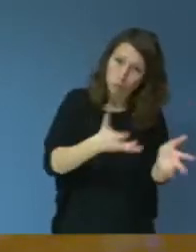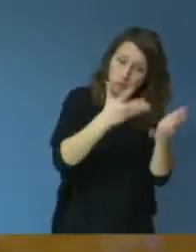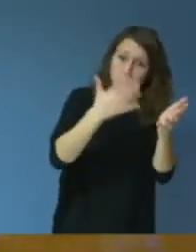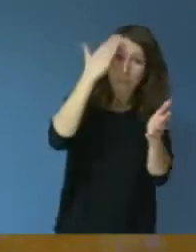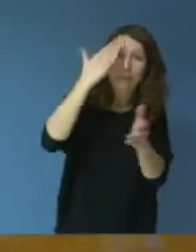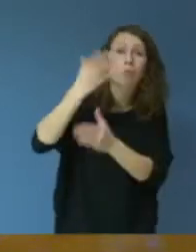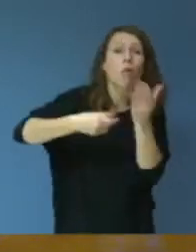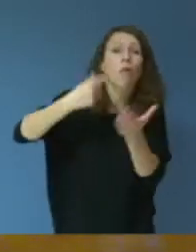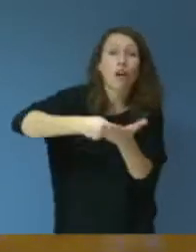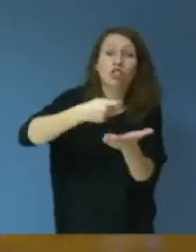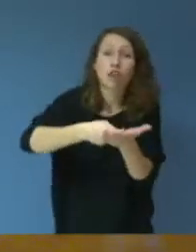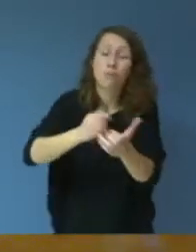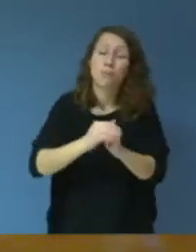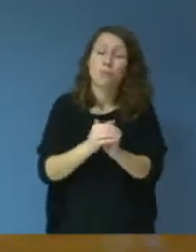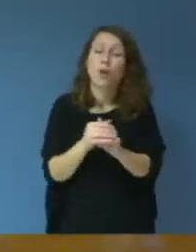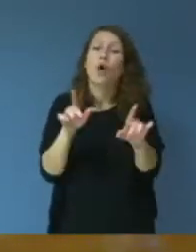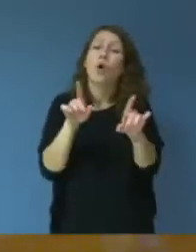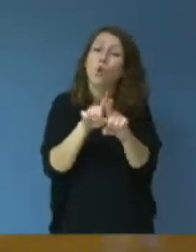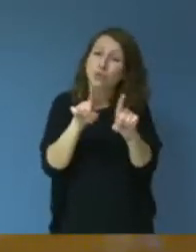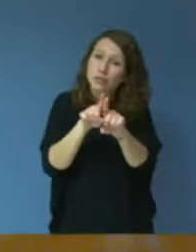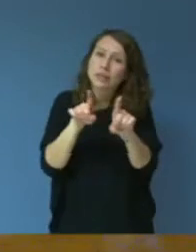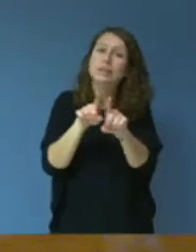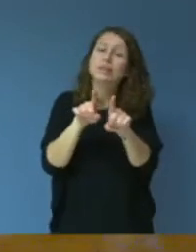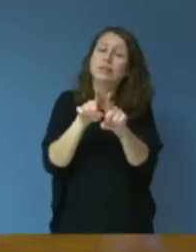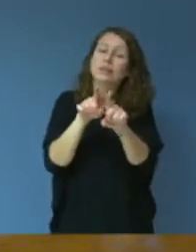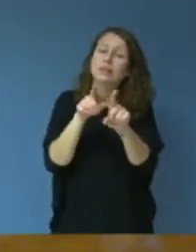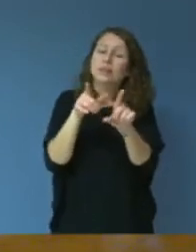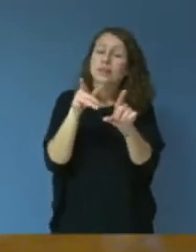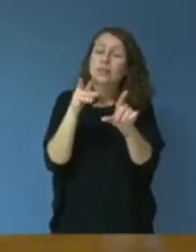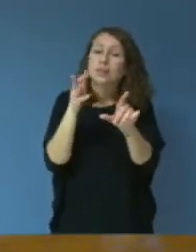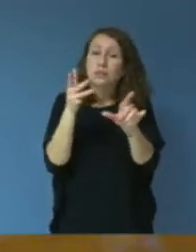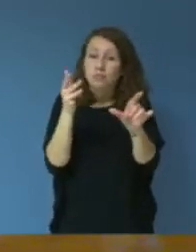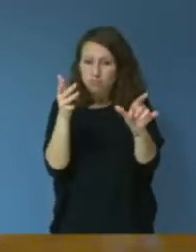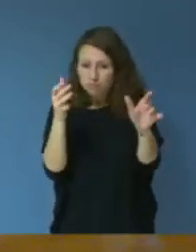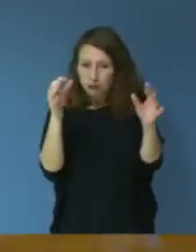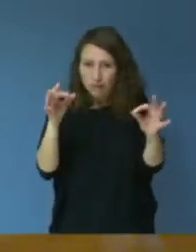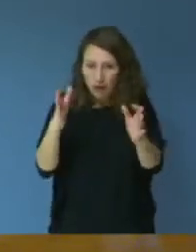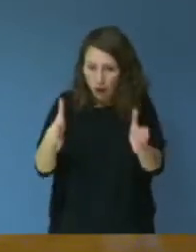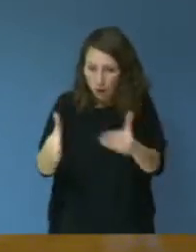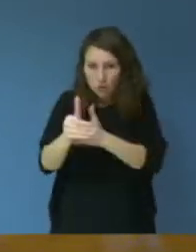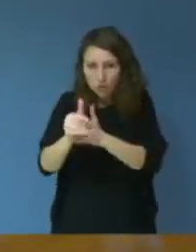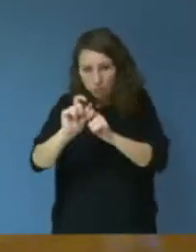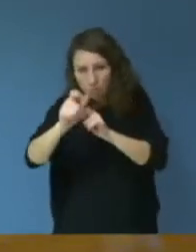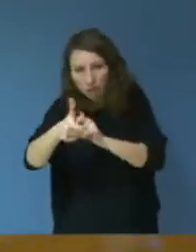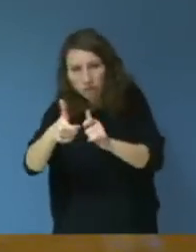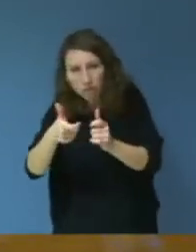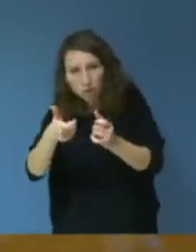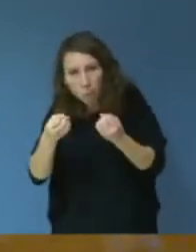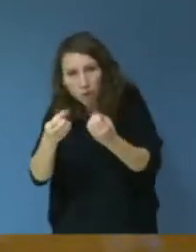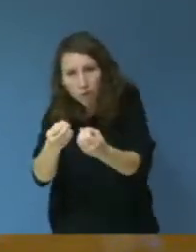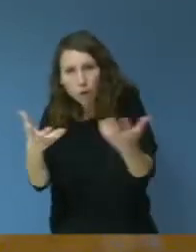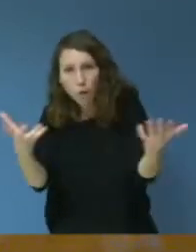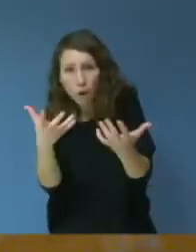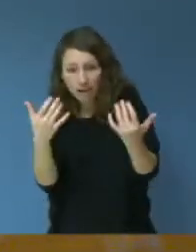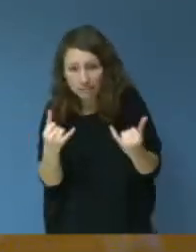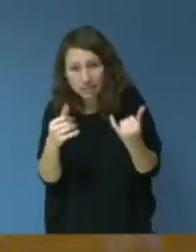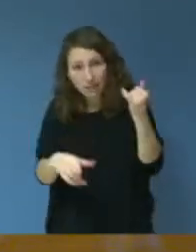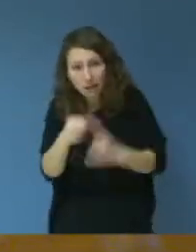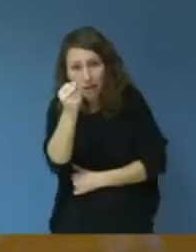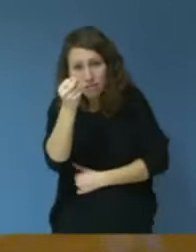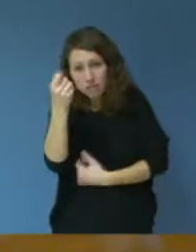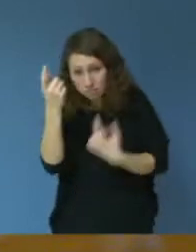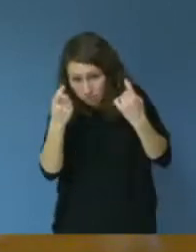par ailleurs évalué ou commencé d'évaluer les conséquences de ces confinements dans le tissu économique rémois? Je pense en